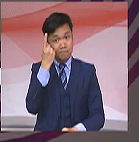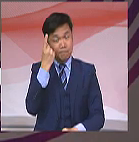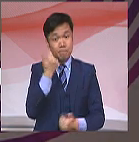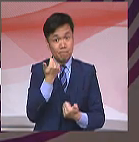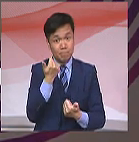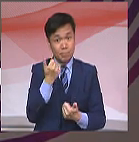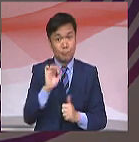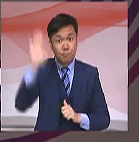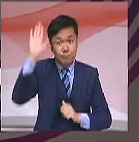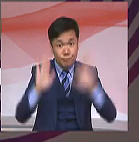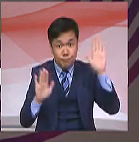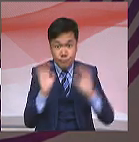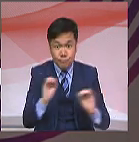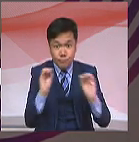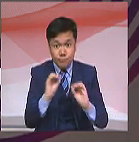Okay.